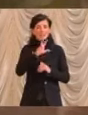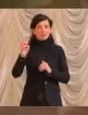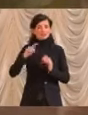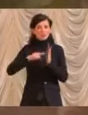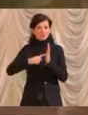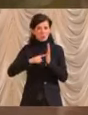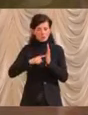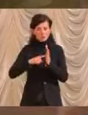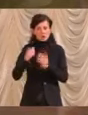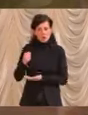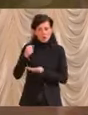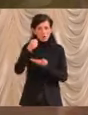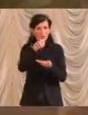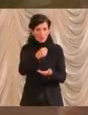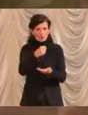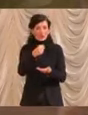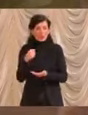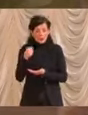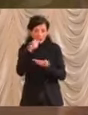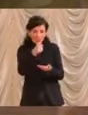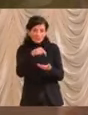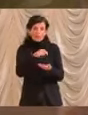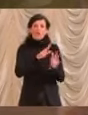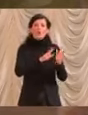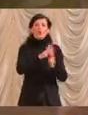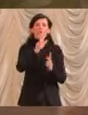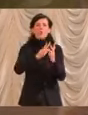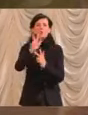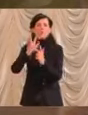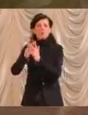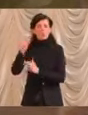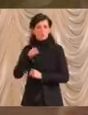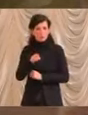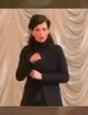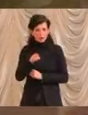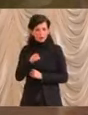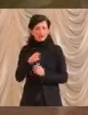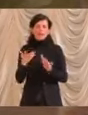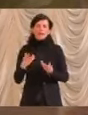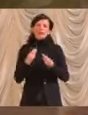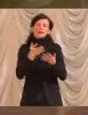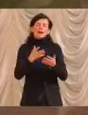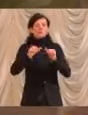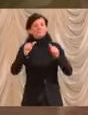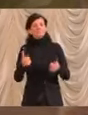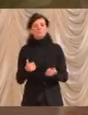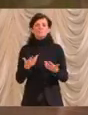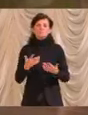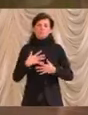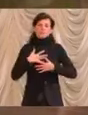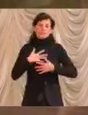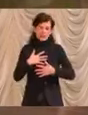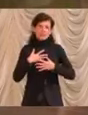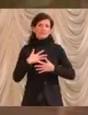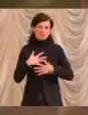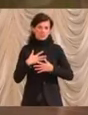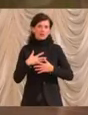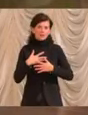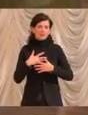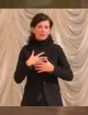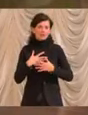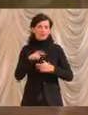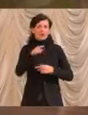Fondo di Solidarietà Comunale per i comuni per dare ossigeno immediato ai